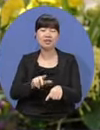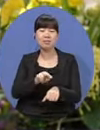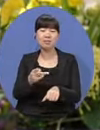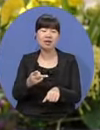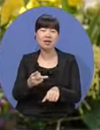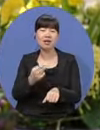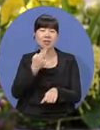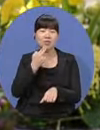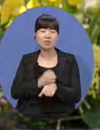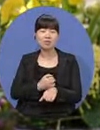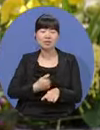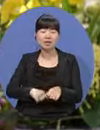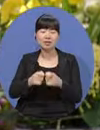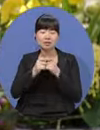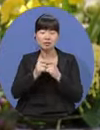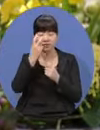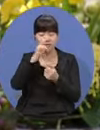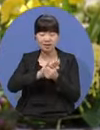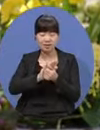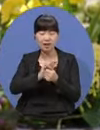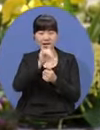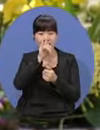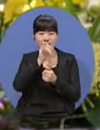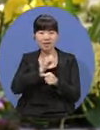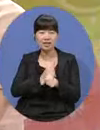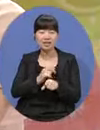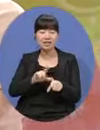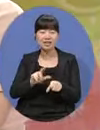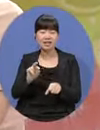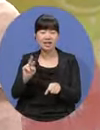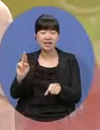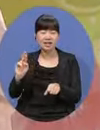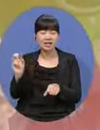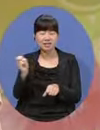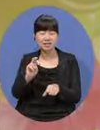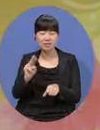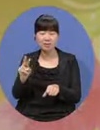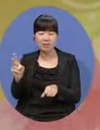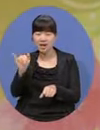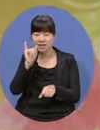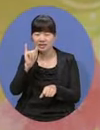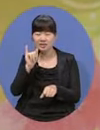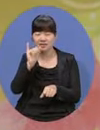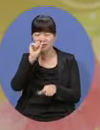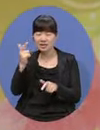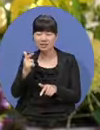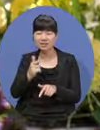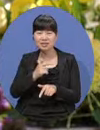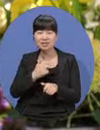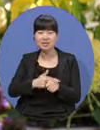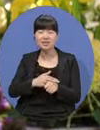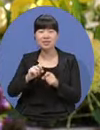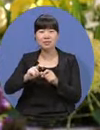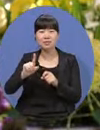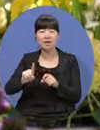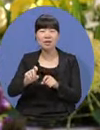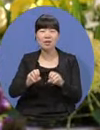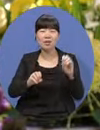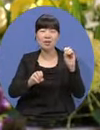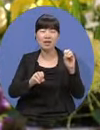바꾸시고 아이 되게 꼼꼼하게 봐주세요 아 그러면 시간을 자주 바꾸고 이랬다 저랬다는 선생님은 무슨 형인가 그렇죠 그러면 그런 분들은 거의